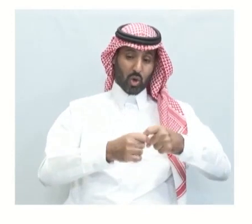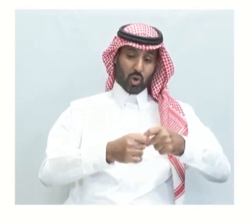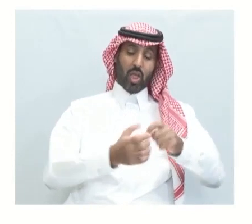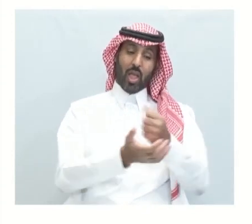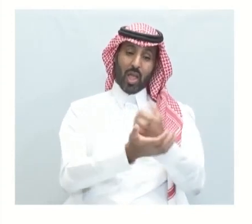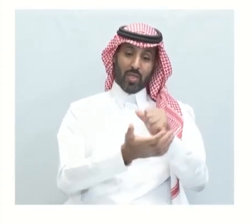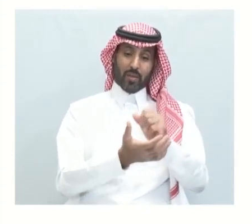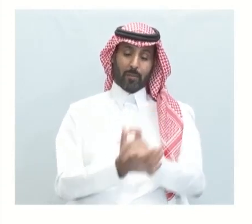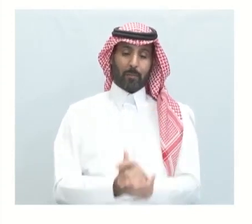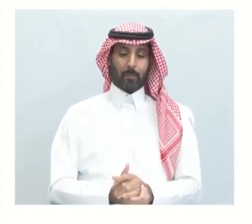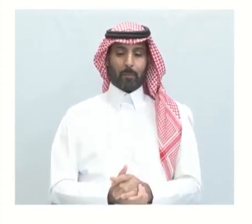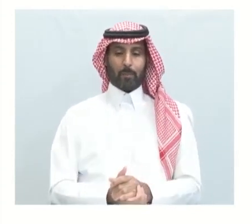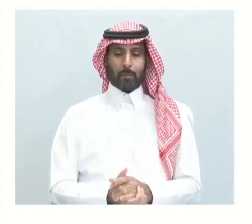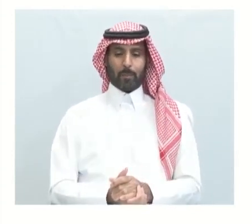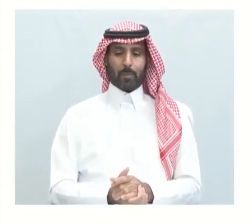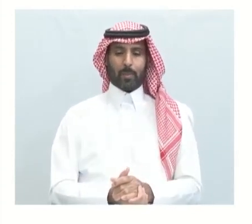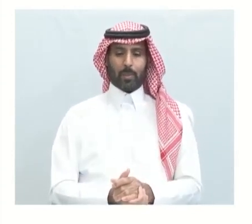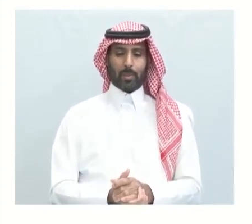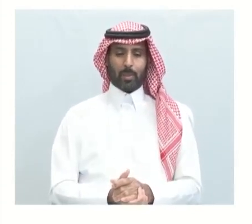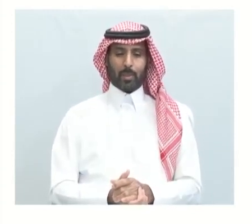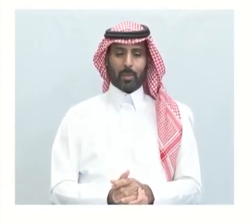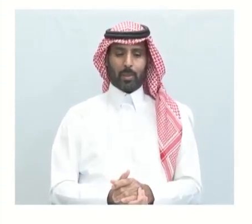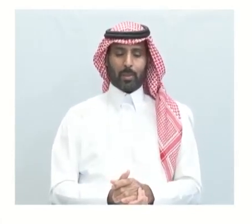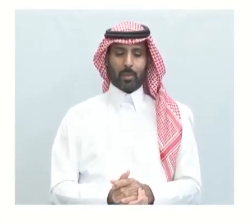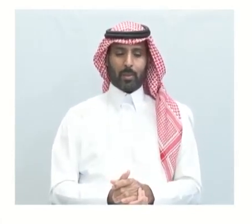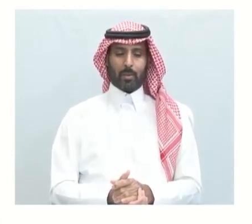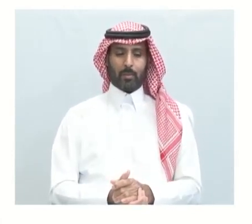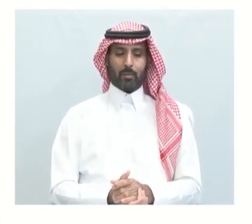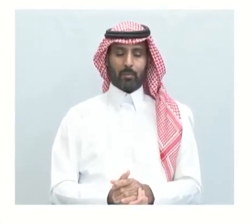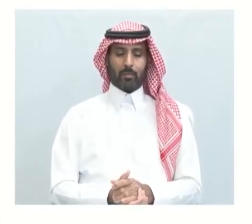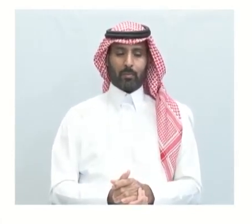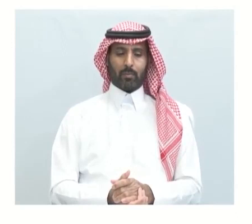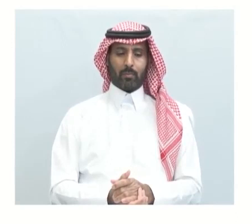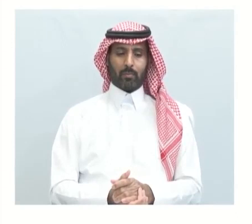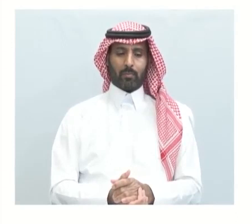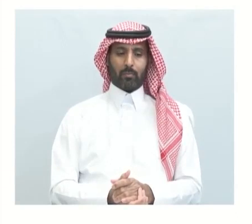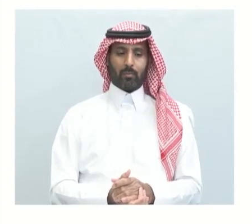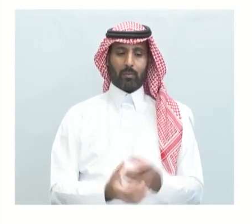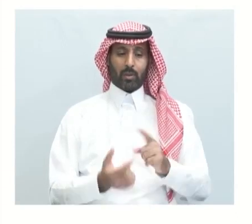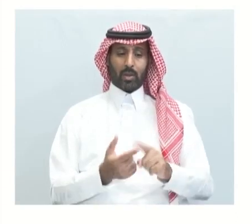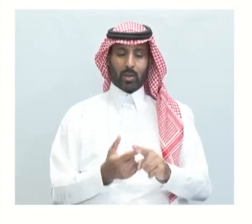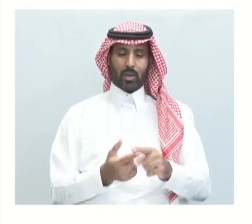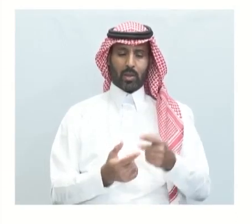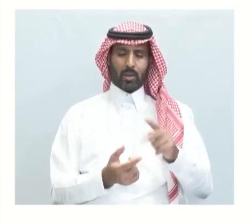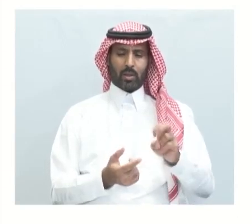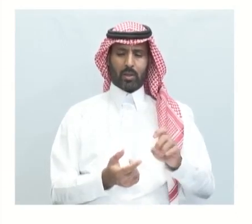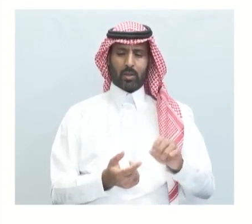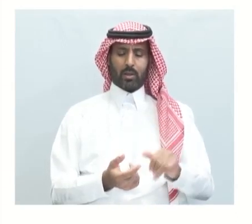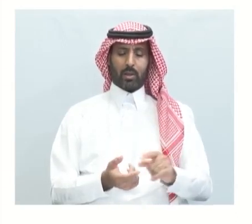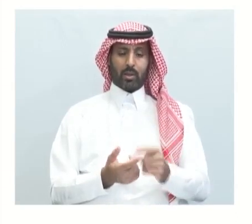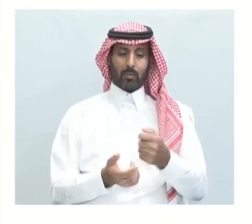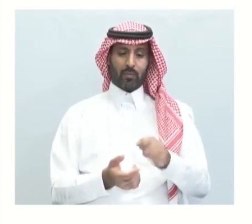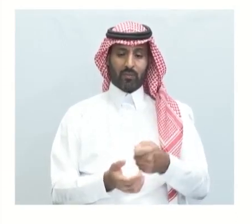عرفنا عدليت نود نود هنا لاحظ لدينا هنا الكي معناها ما سيتم حذفه